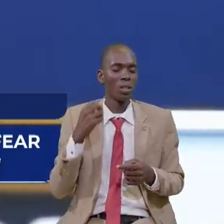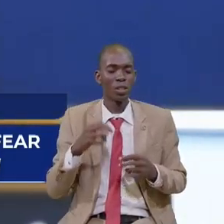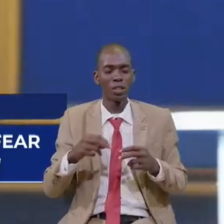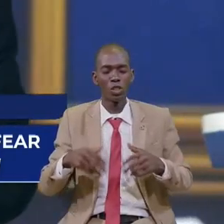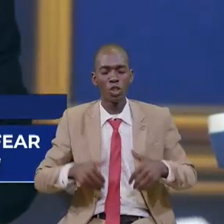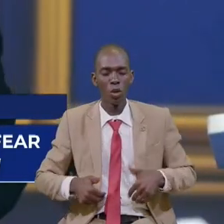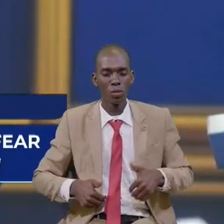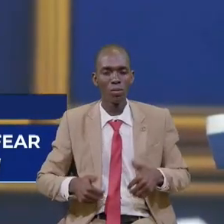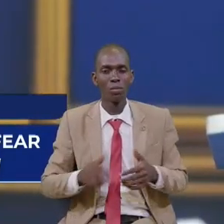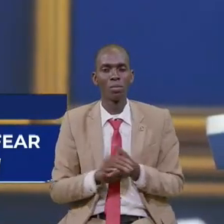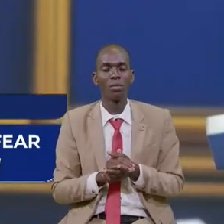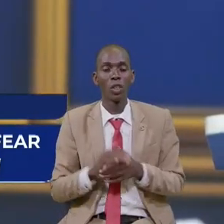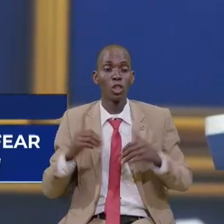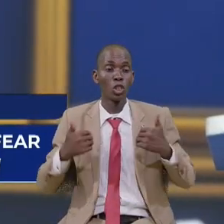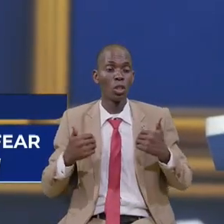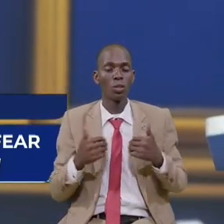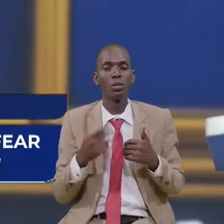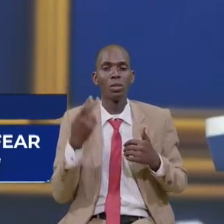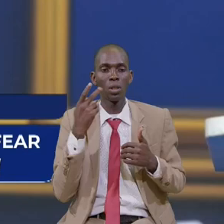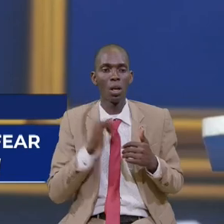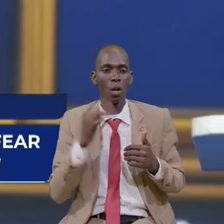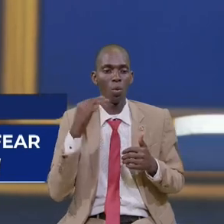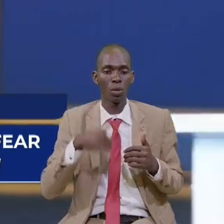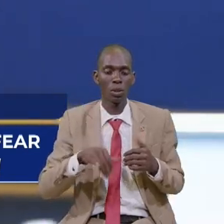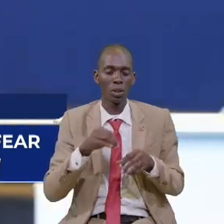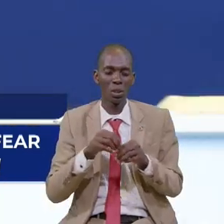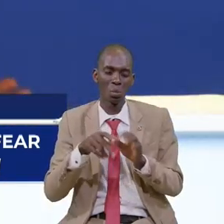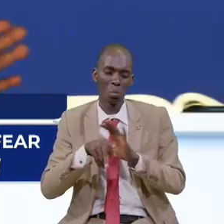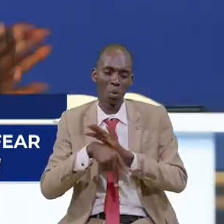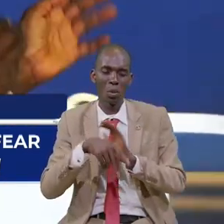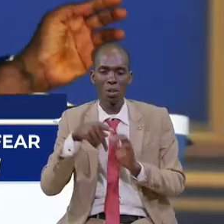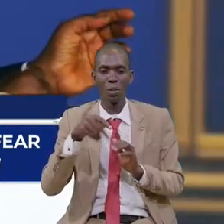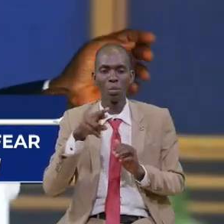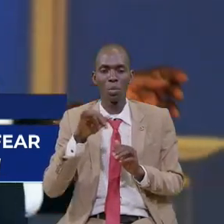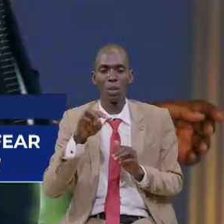l'époque, vous voyez ce garçon qui terrorisait, il me terrorise.